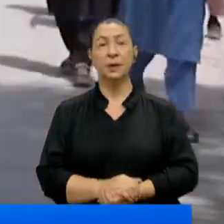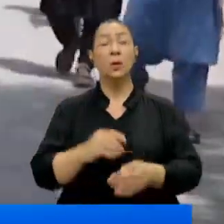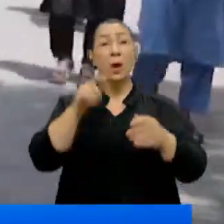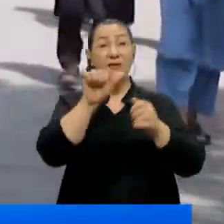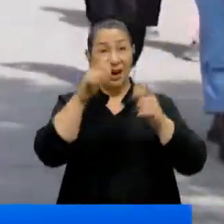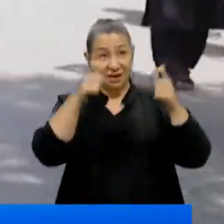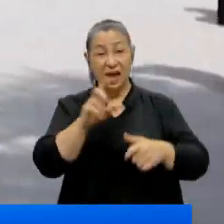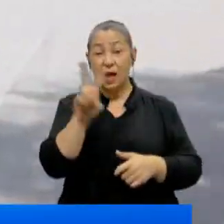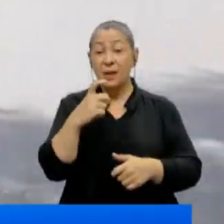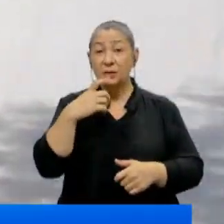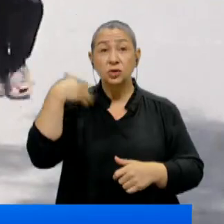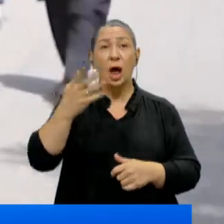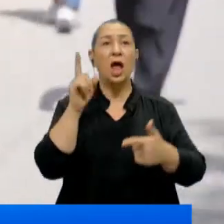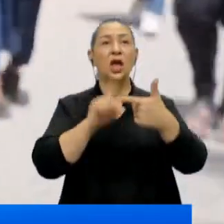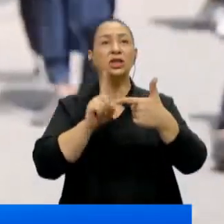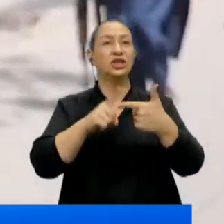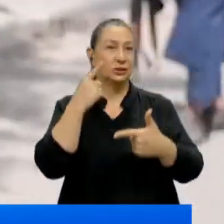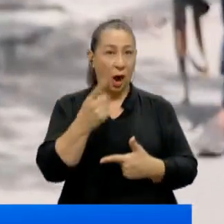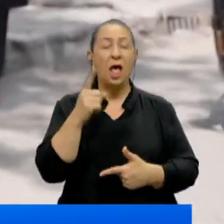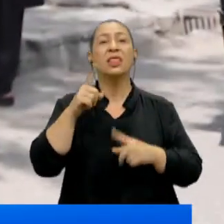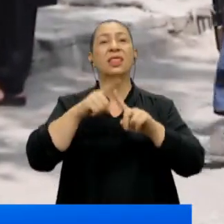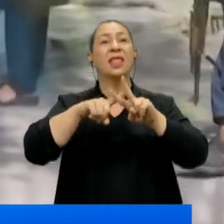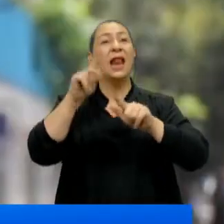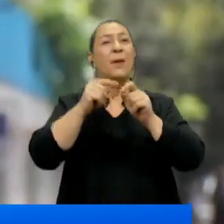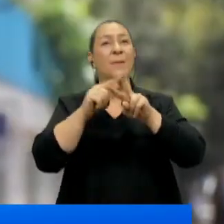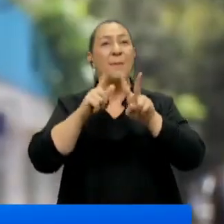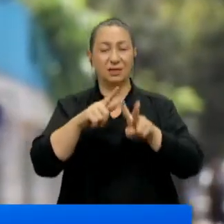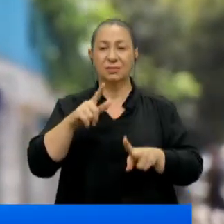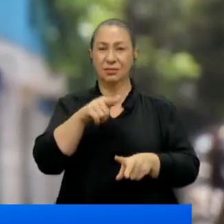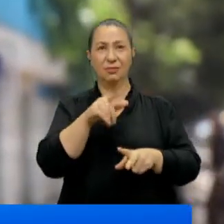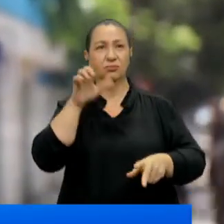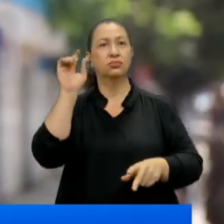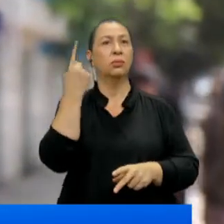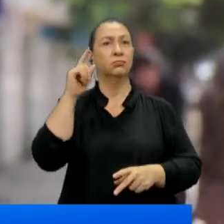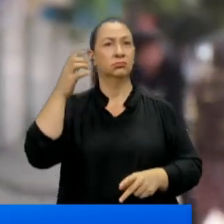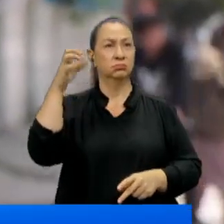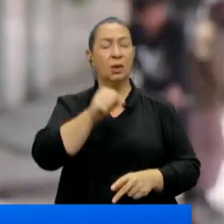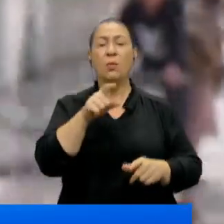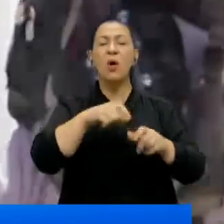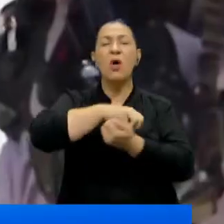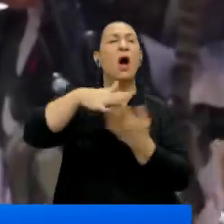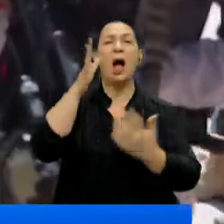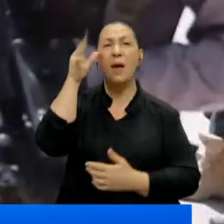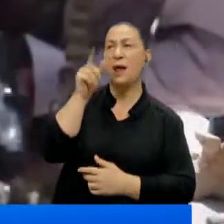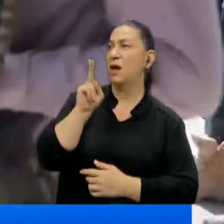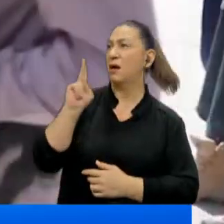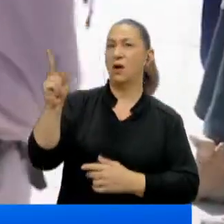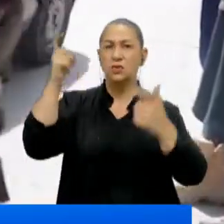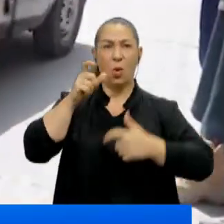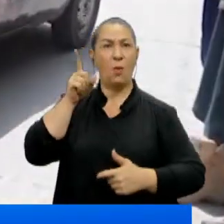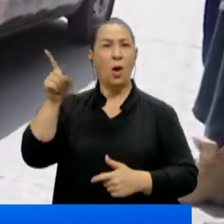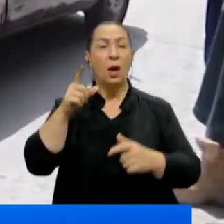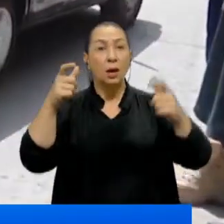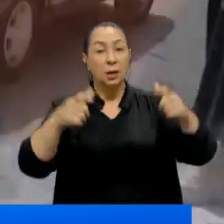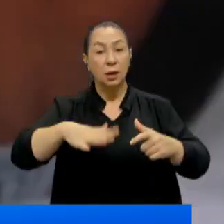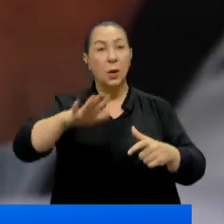Ülkede 20 yıl sonra ikinci kez yönetimi ele geçiren Taliban, kaostan Amerika Birleşik Devletleri'ni sorumlu tuttu. Örgüt sözcüsü ülkenin her